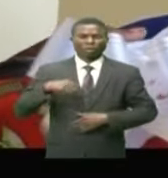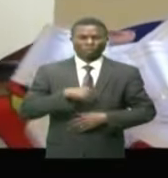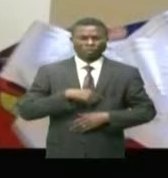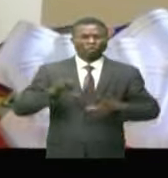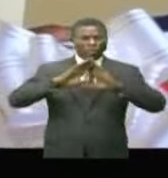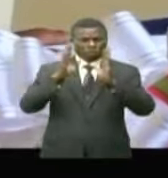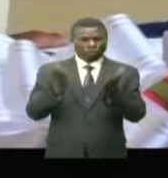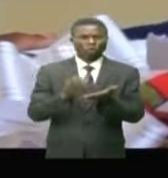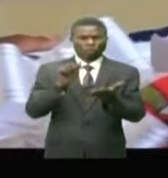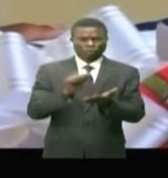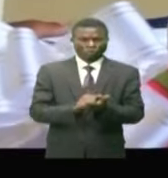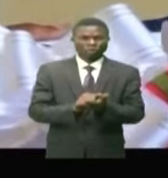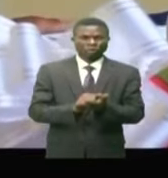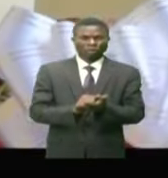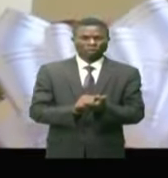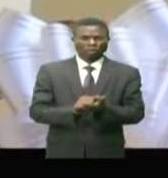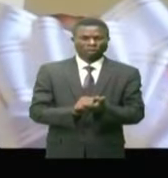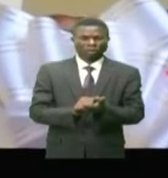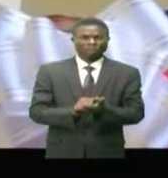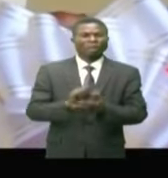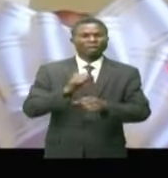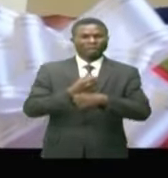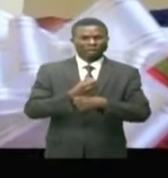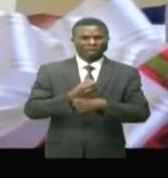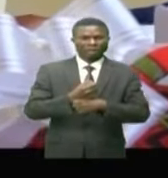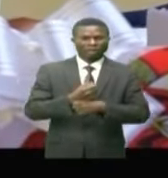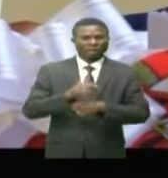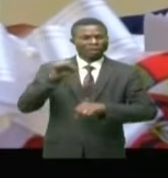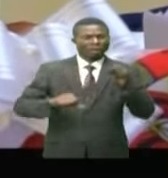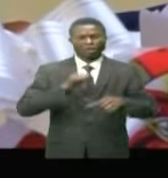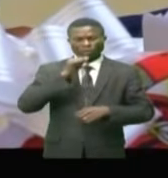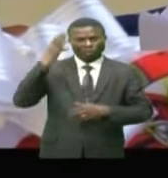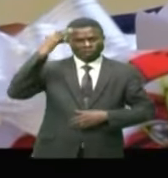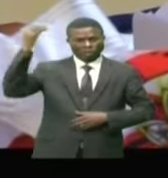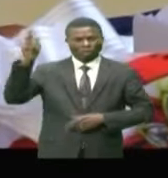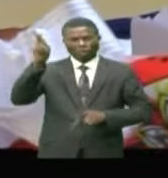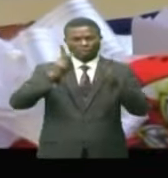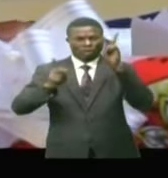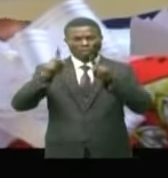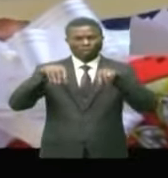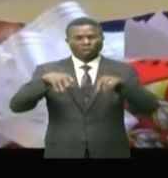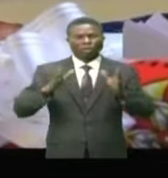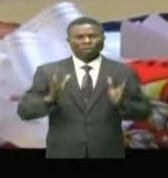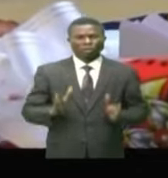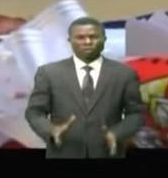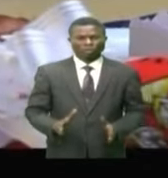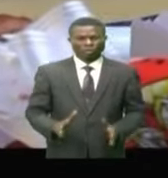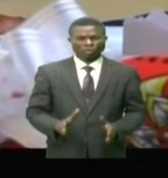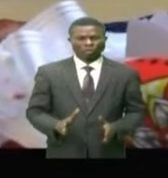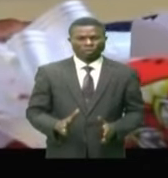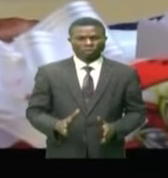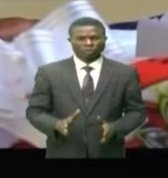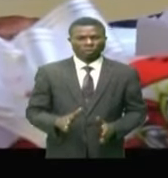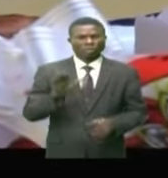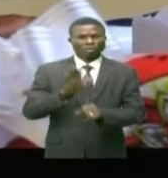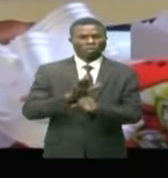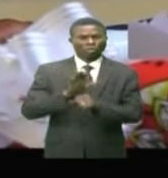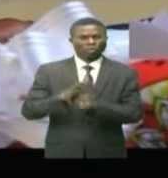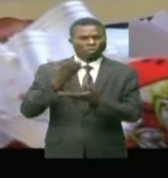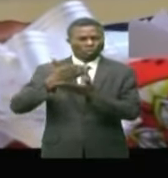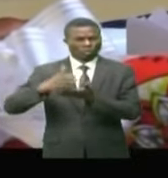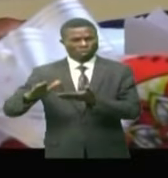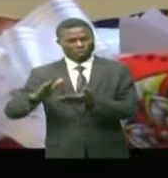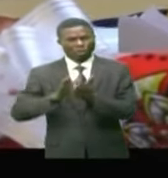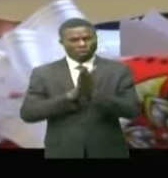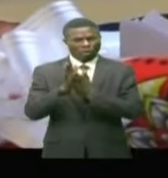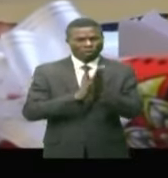cela suscite sans aucun doute l'espoir du peuple congolais, dont plusieurs couches